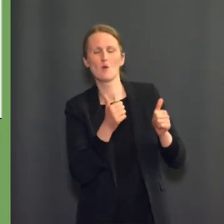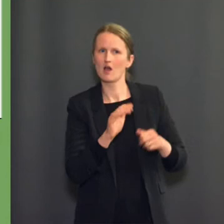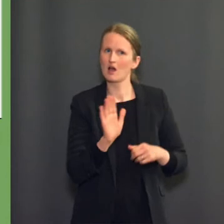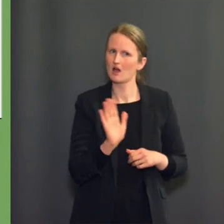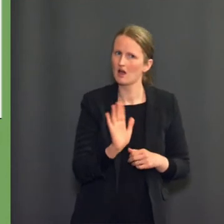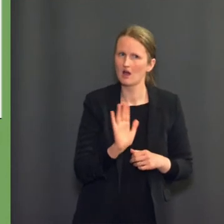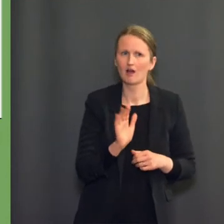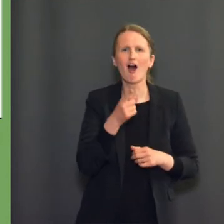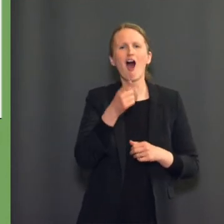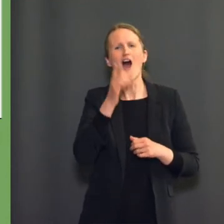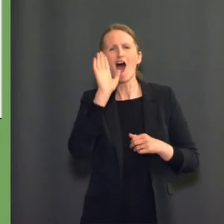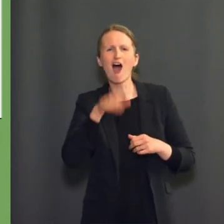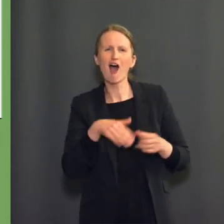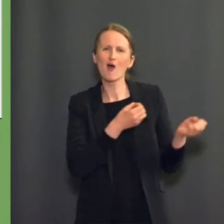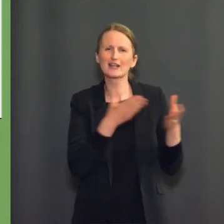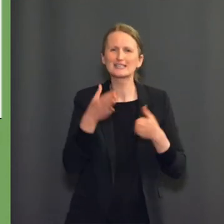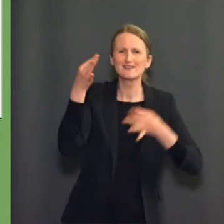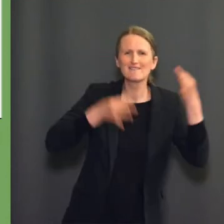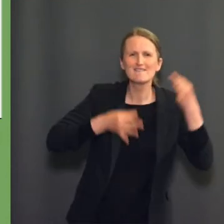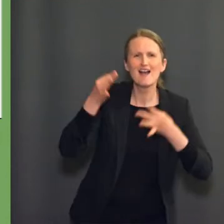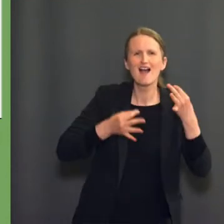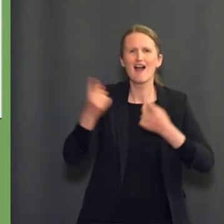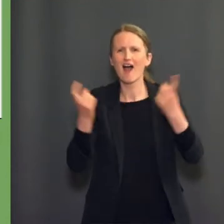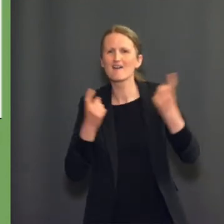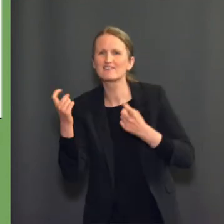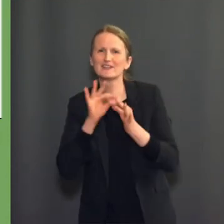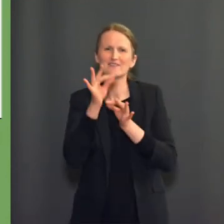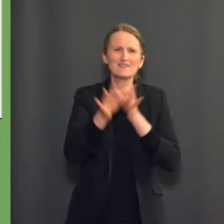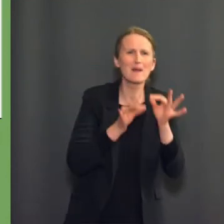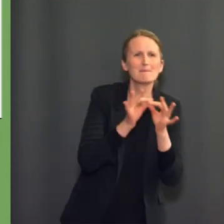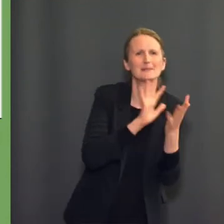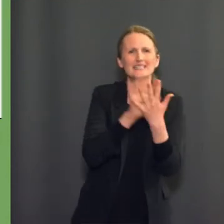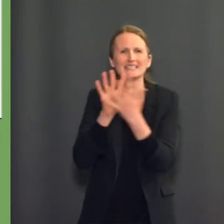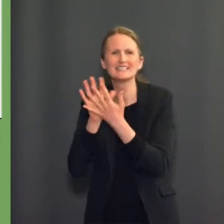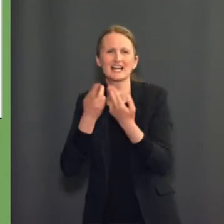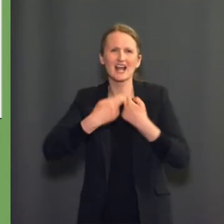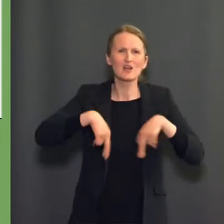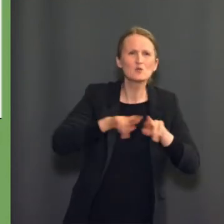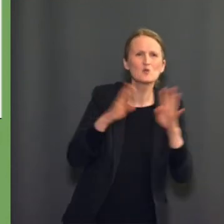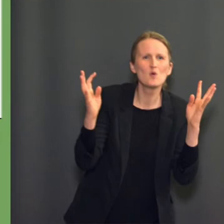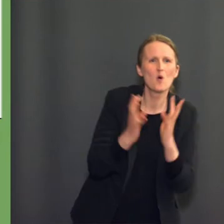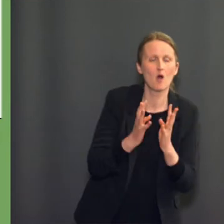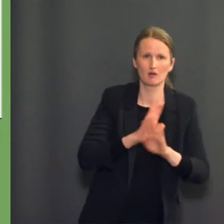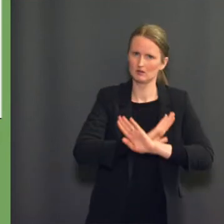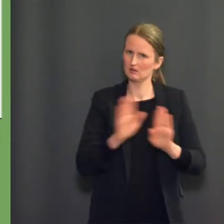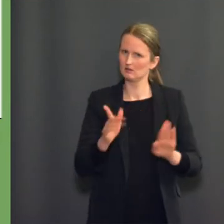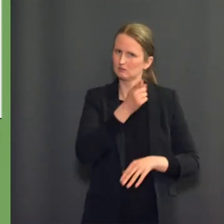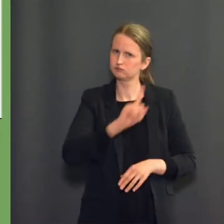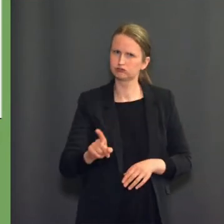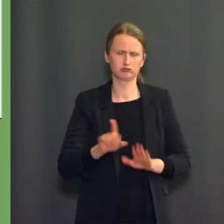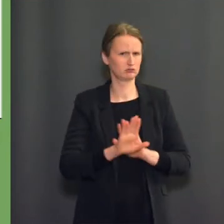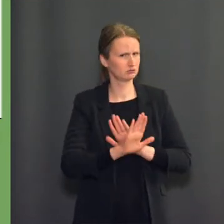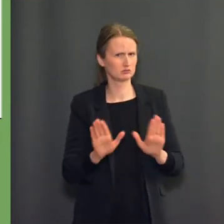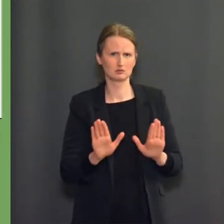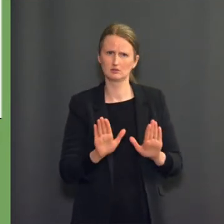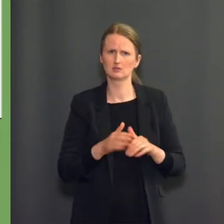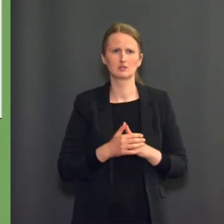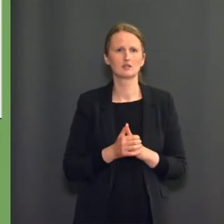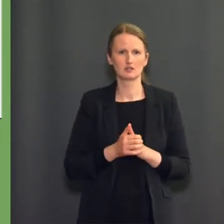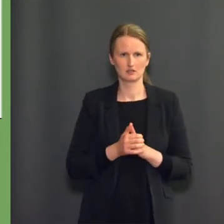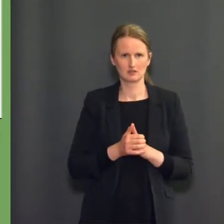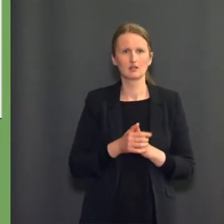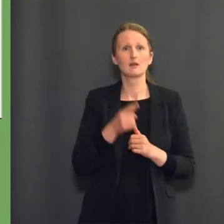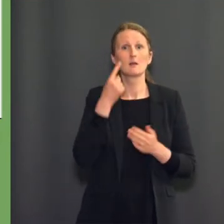à présenter des symptômes malgré un test négatif, nous vous encourageons à consulter rapidement votre